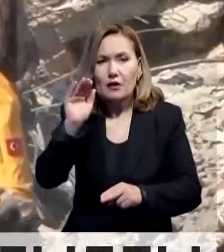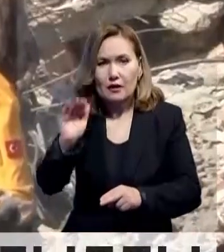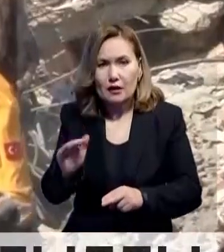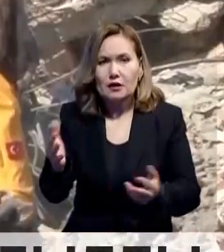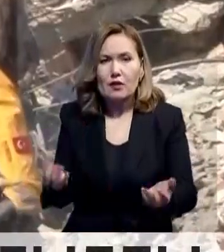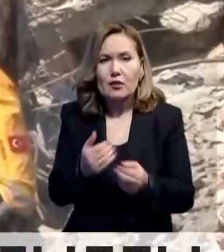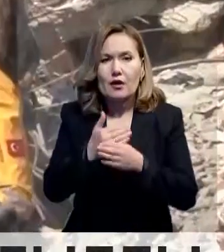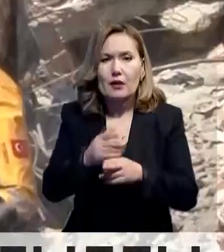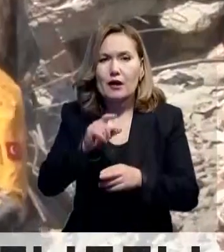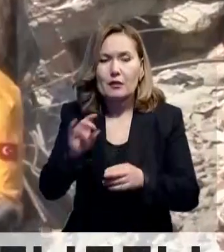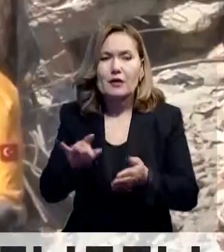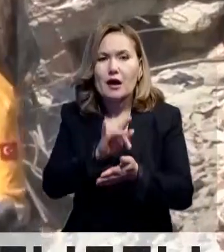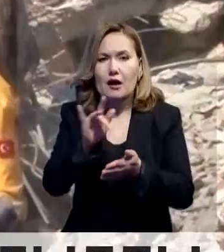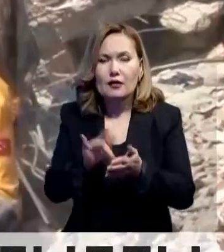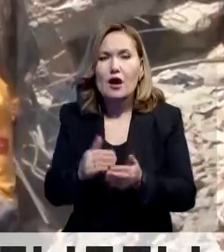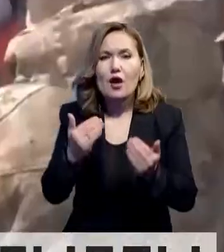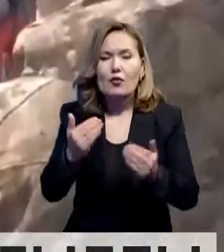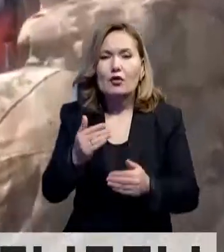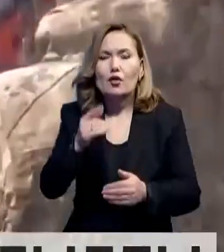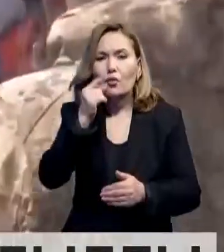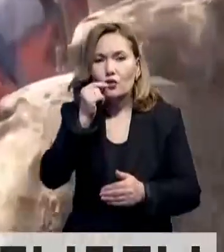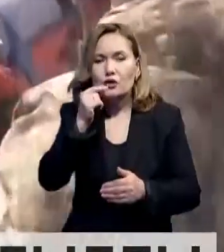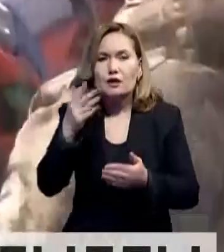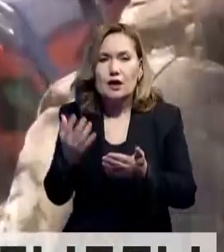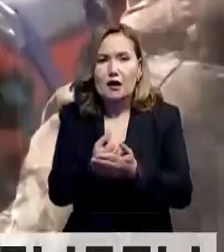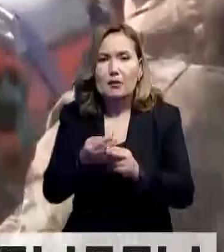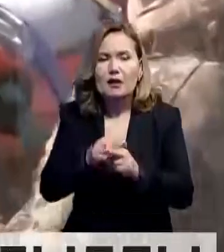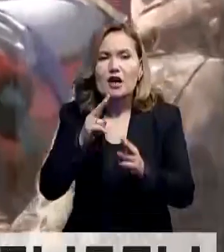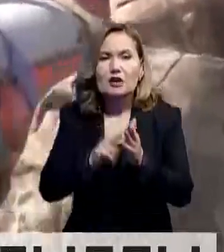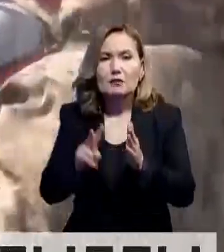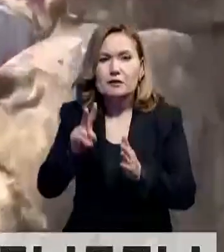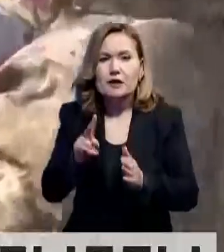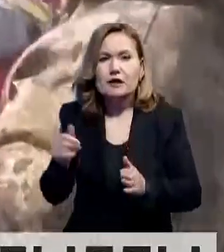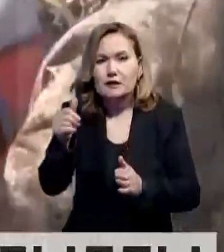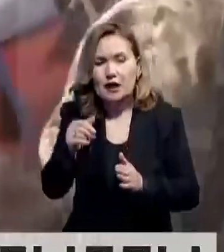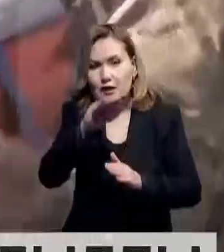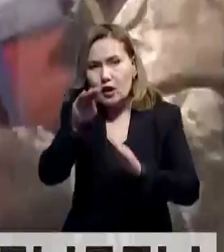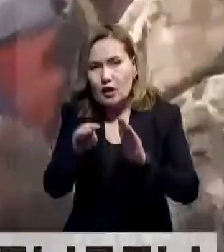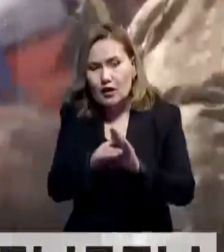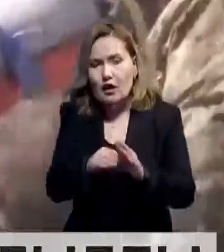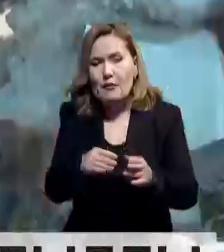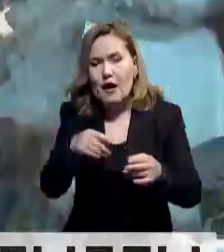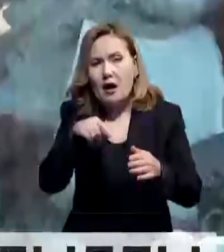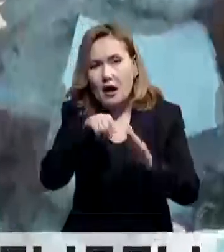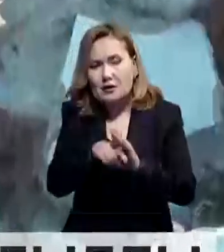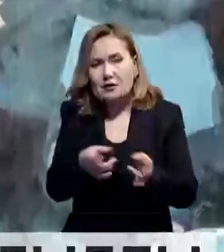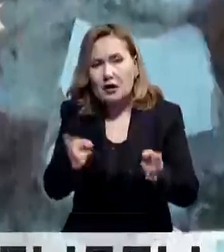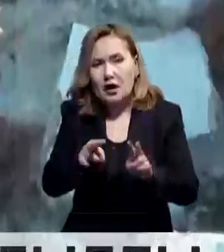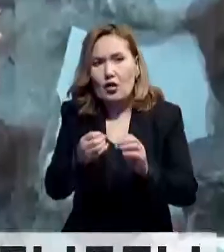Мельбестан қаласында бүгін тағы бір қарт кісі табылды. Ол 72 сағат бойы үйінді астында 15 градус суықтықта